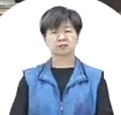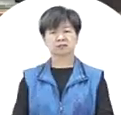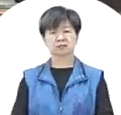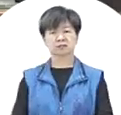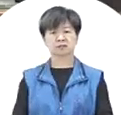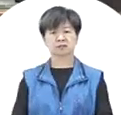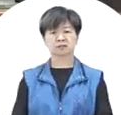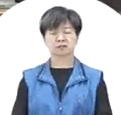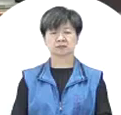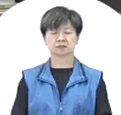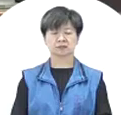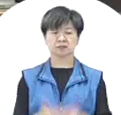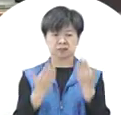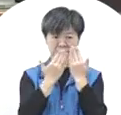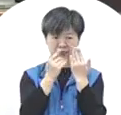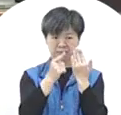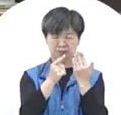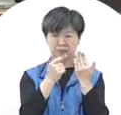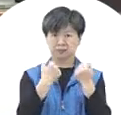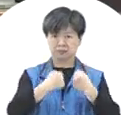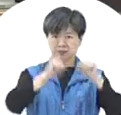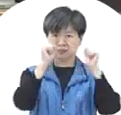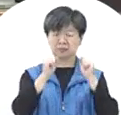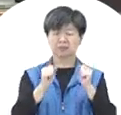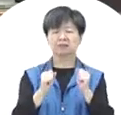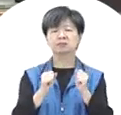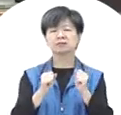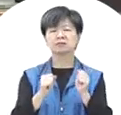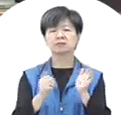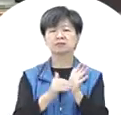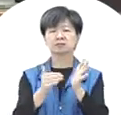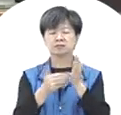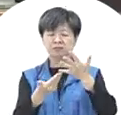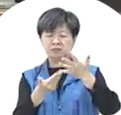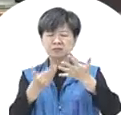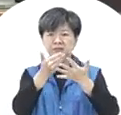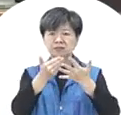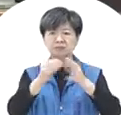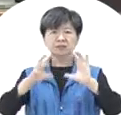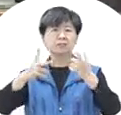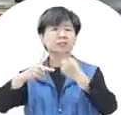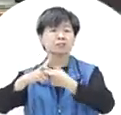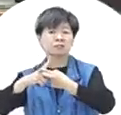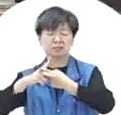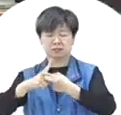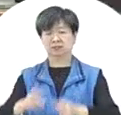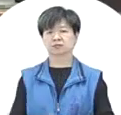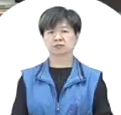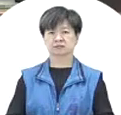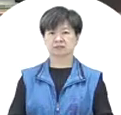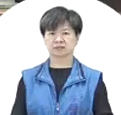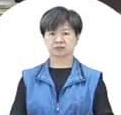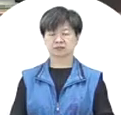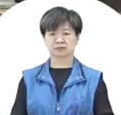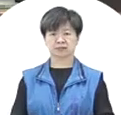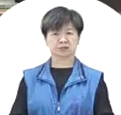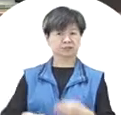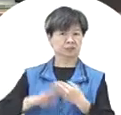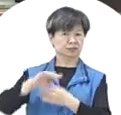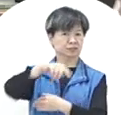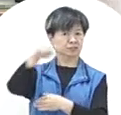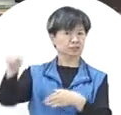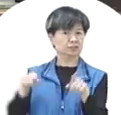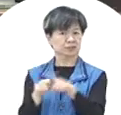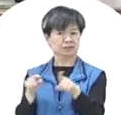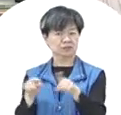新北特殊学校的幼儿部要去念小学了，一般学生大部分